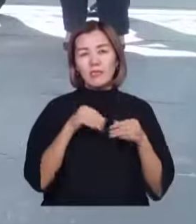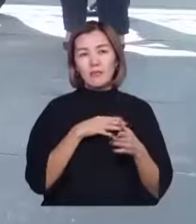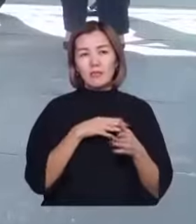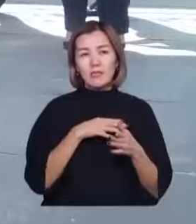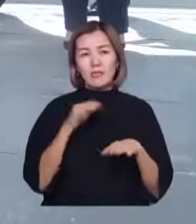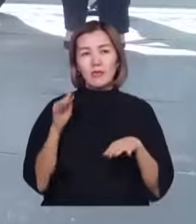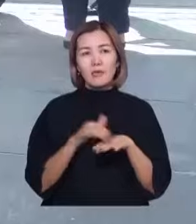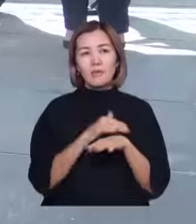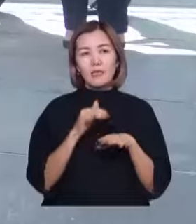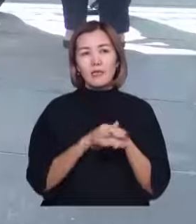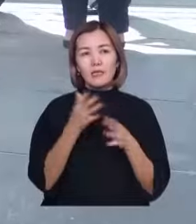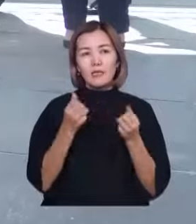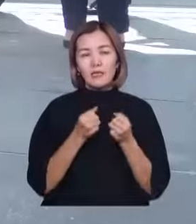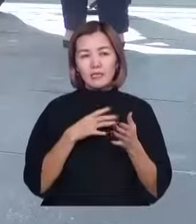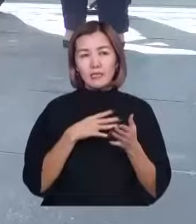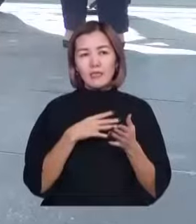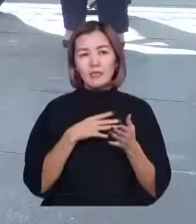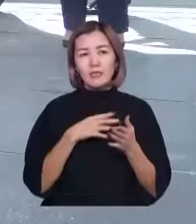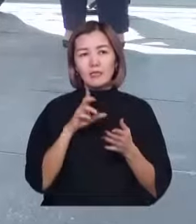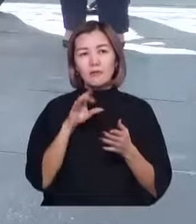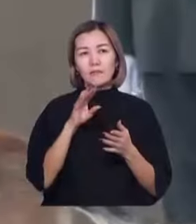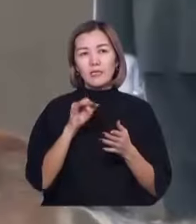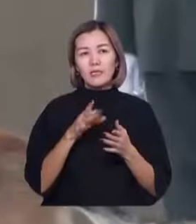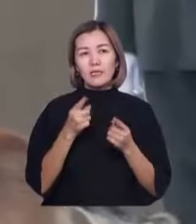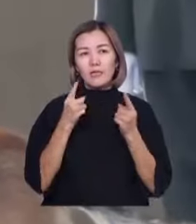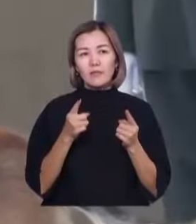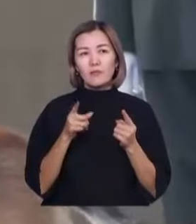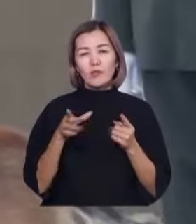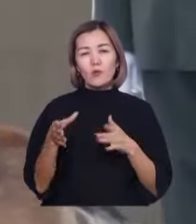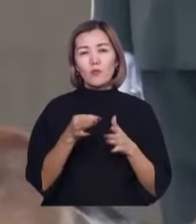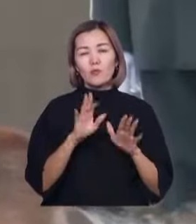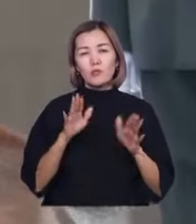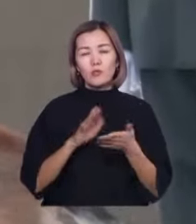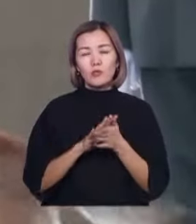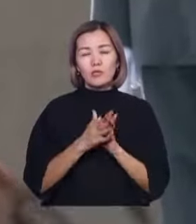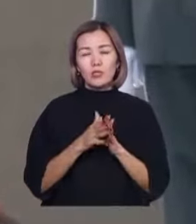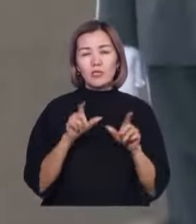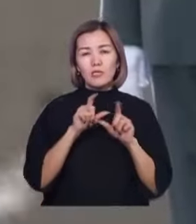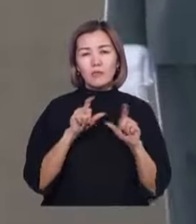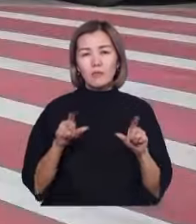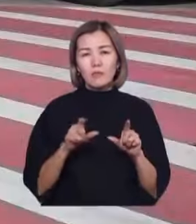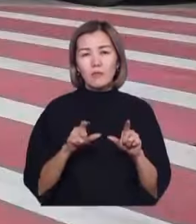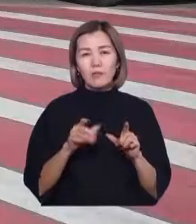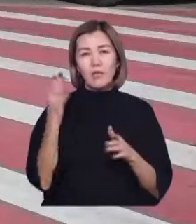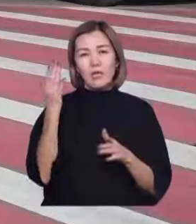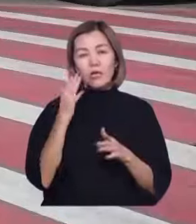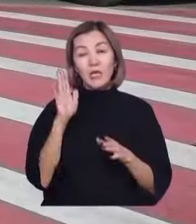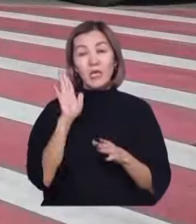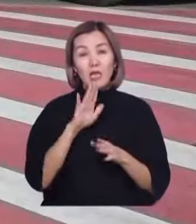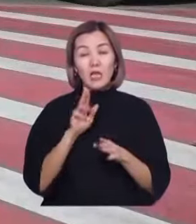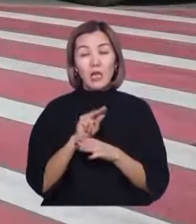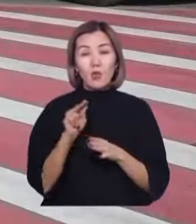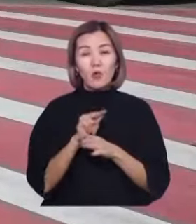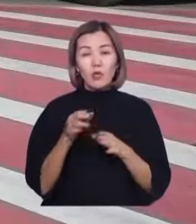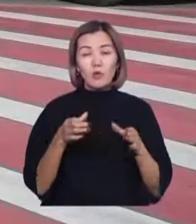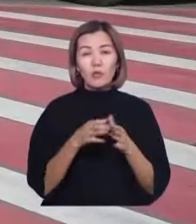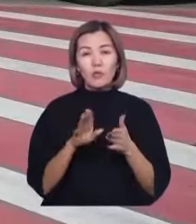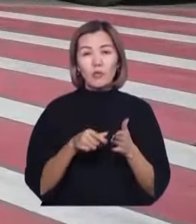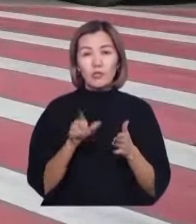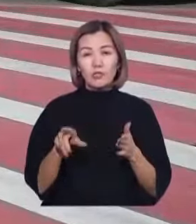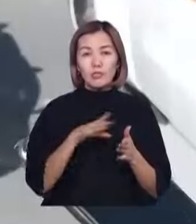мерейі тасығанның бірі Бекзат Дүйсебеков, аптал азамат, облыстық төтенше жағдайлар департаменті кинологиялық қызмет орталығының басшысы